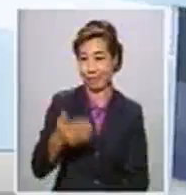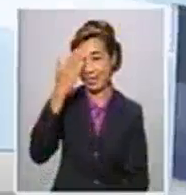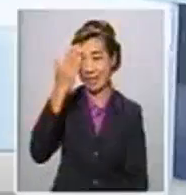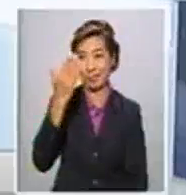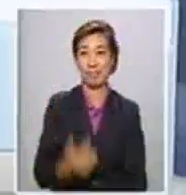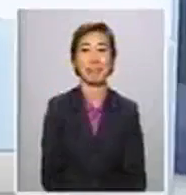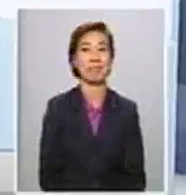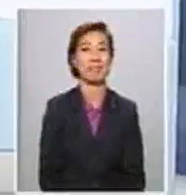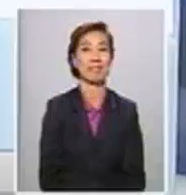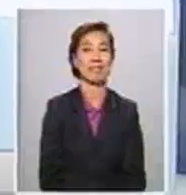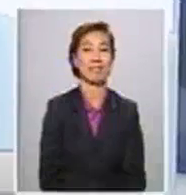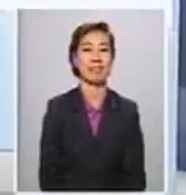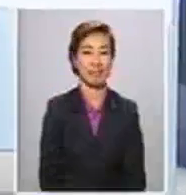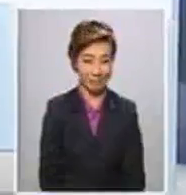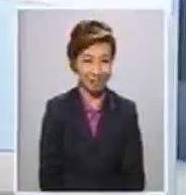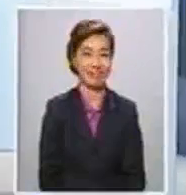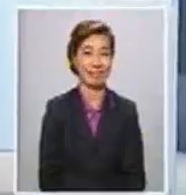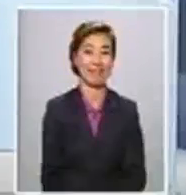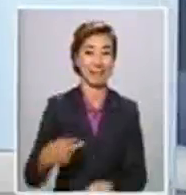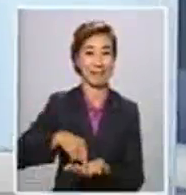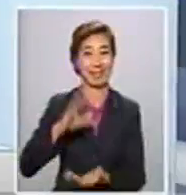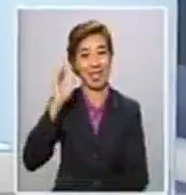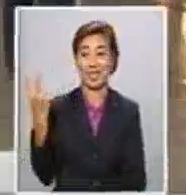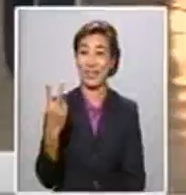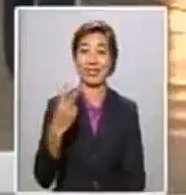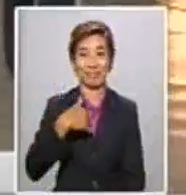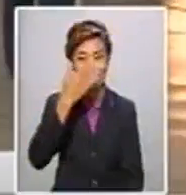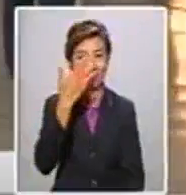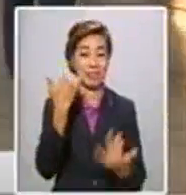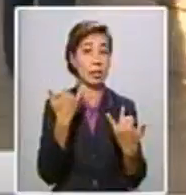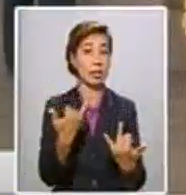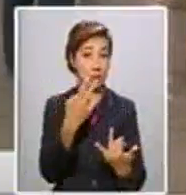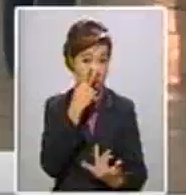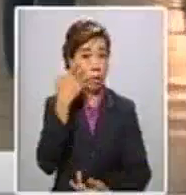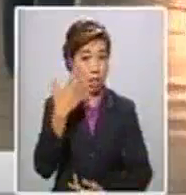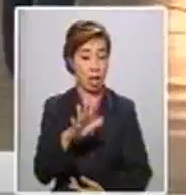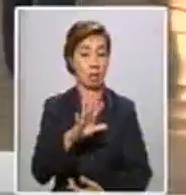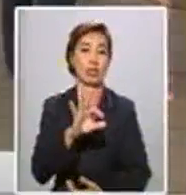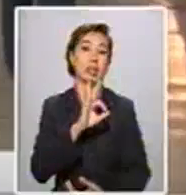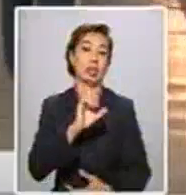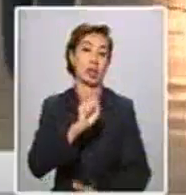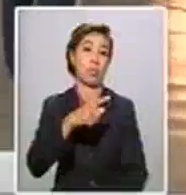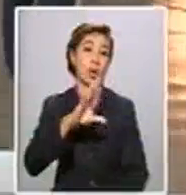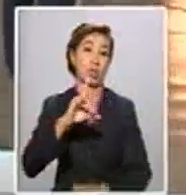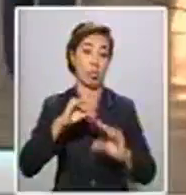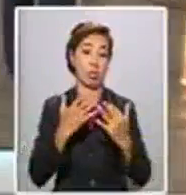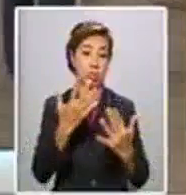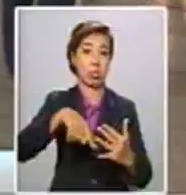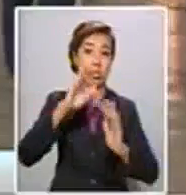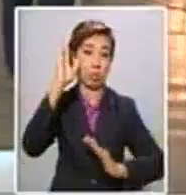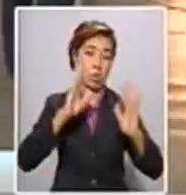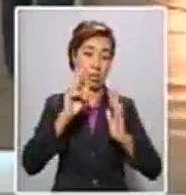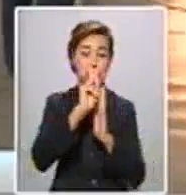ณุครับ ครับคุณกำพูคุณรัชดีครับเป็นที่อย่างที่ทราบกันแล้วนะครับว่าที่ประชุมสภาปฏิรูปแห่งชาติมีมติไม่เห็นชอ